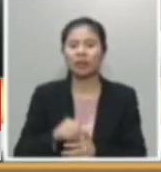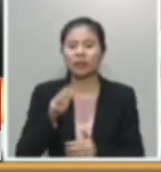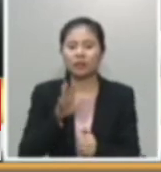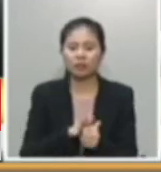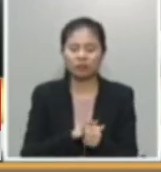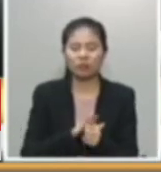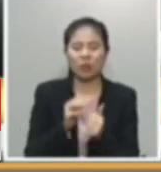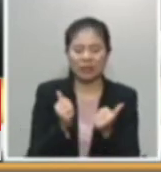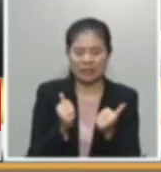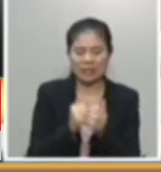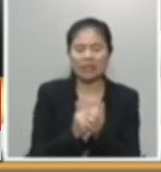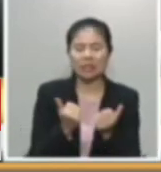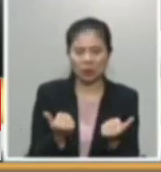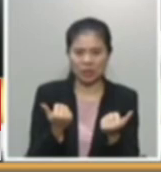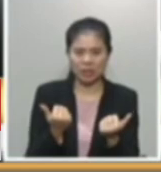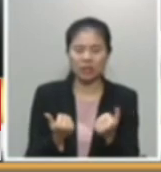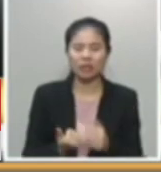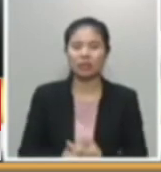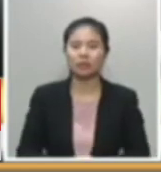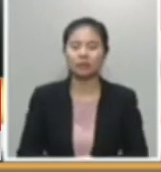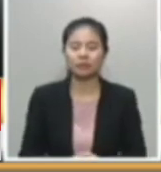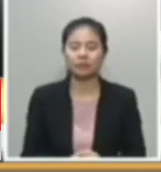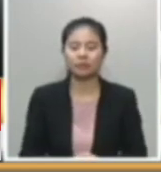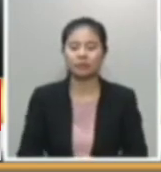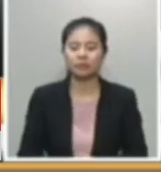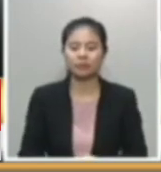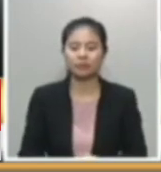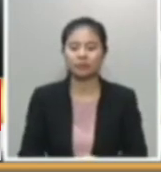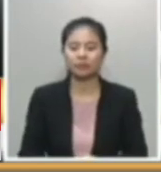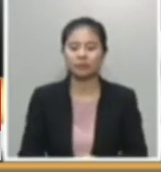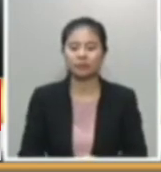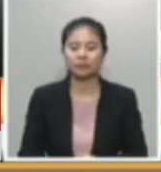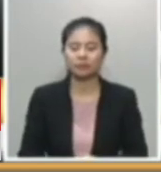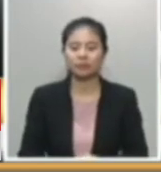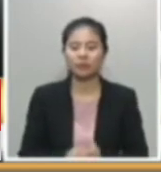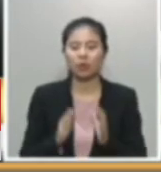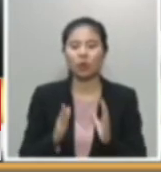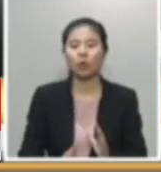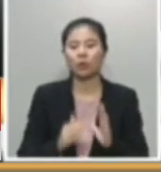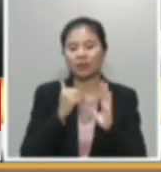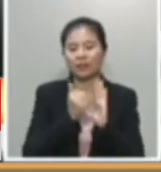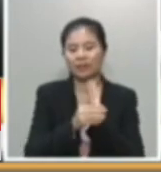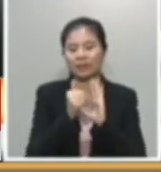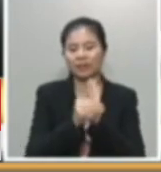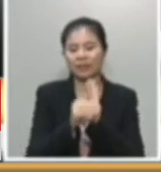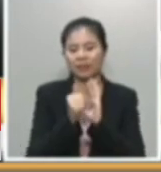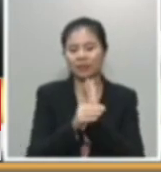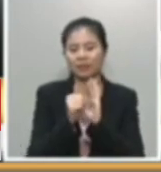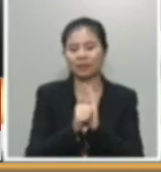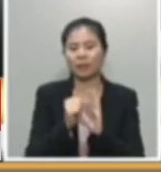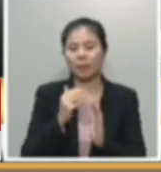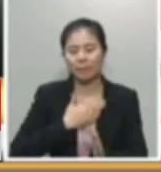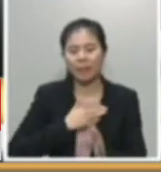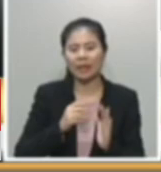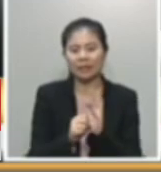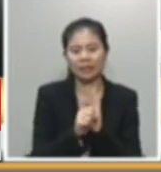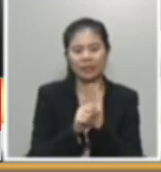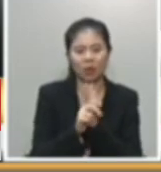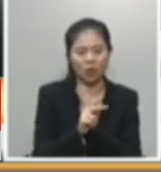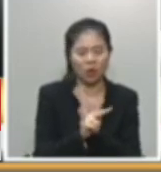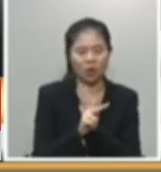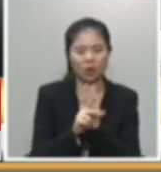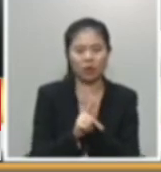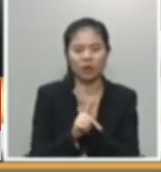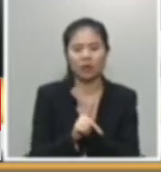อยู่ในขณะนี้โดยเฉพาะคนอีสานบ้านฉันบ้านดิฉันเผ่าพันธุ์